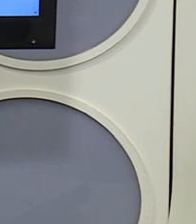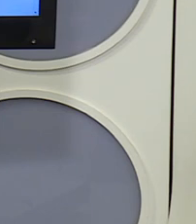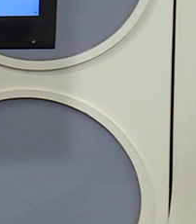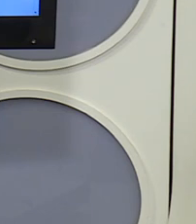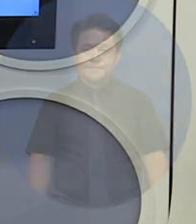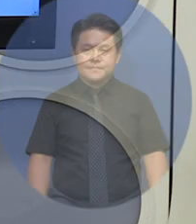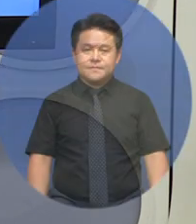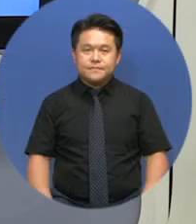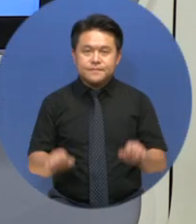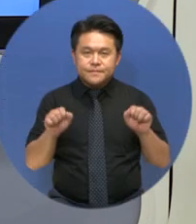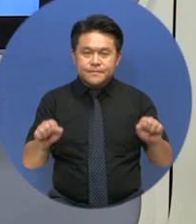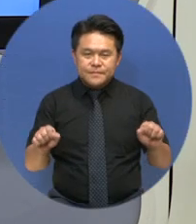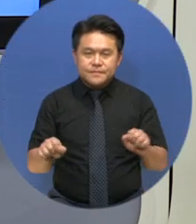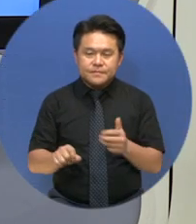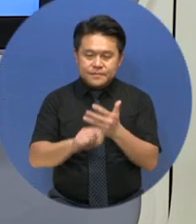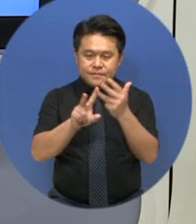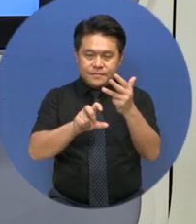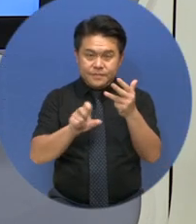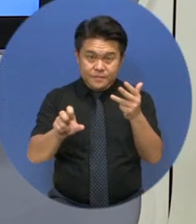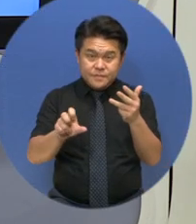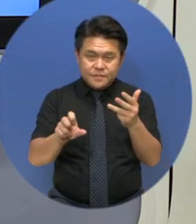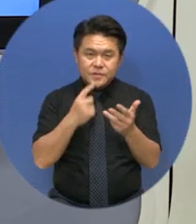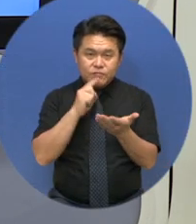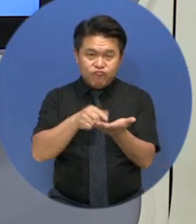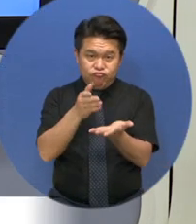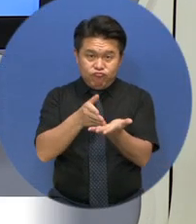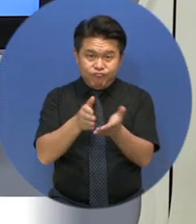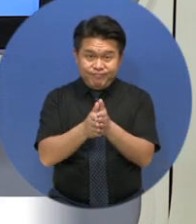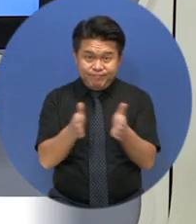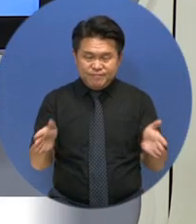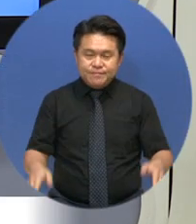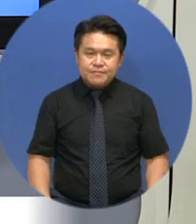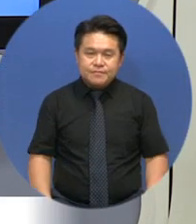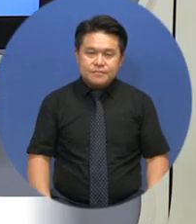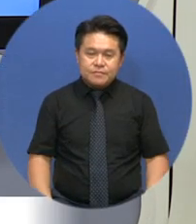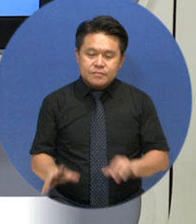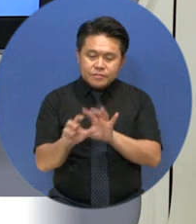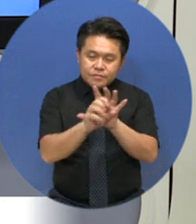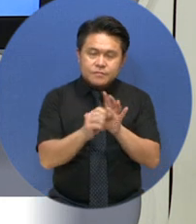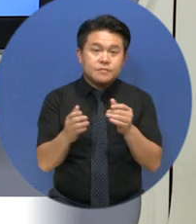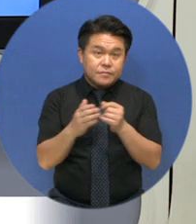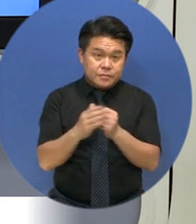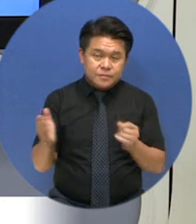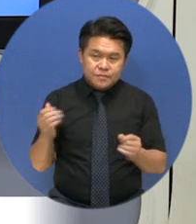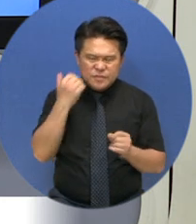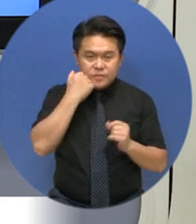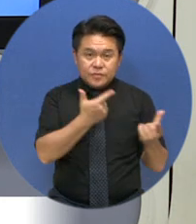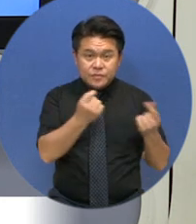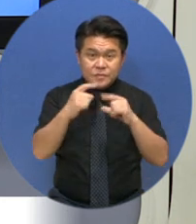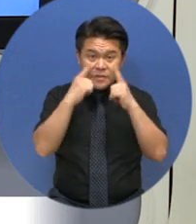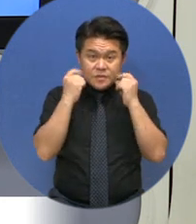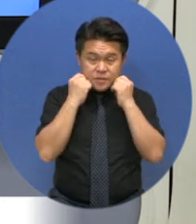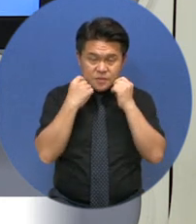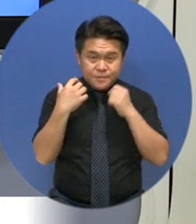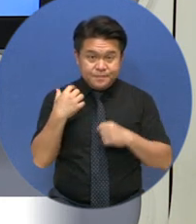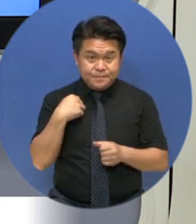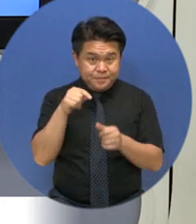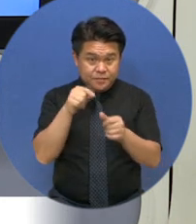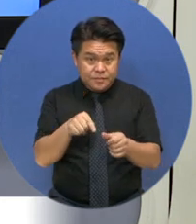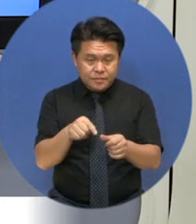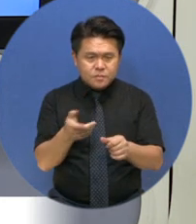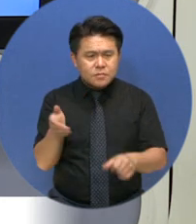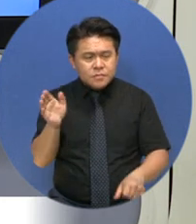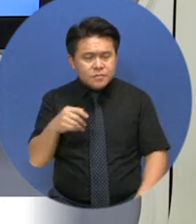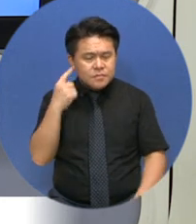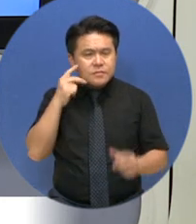8월 25일 만만한 였습니다 코로 날 구로 마스크 착용이 일상화 되면서 입모양을 읽어 대화 내용을